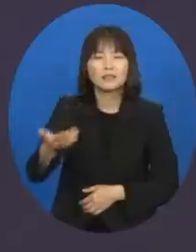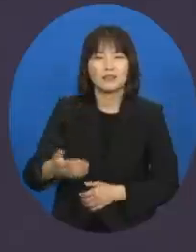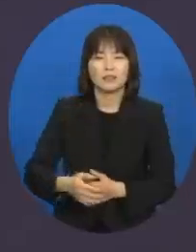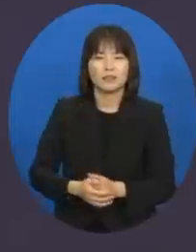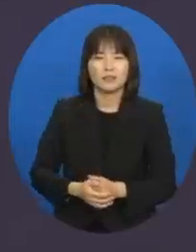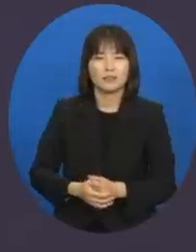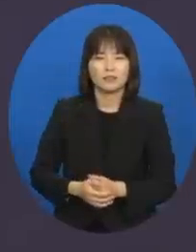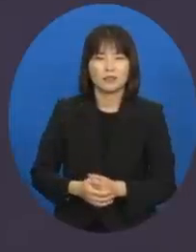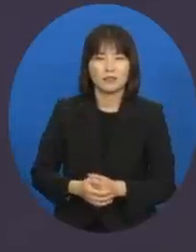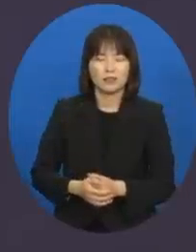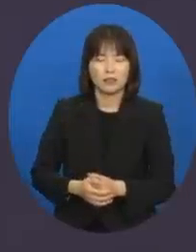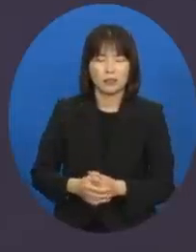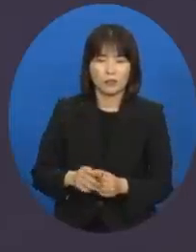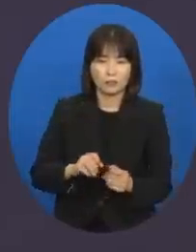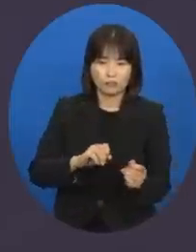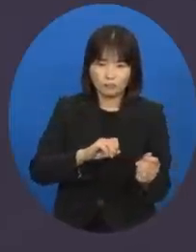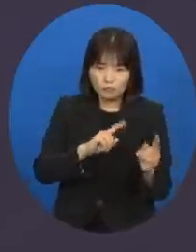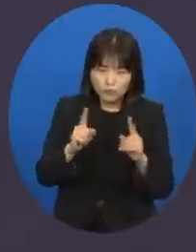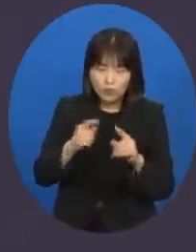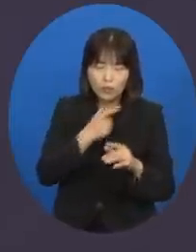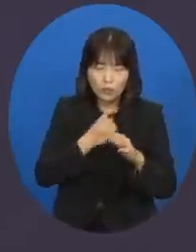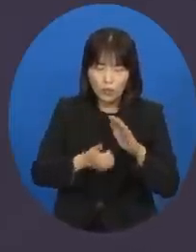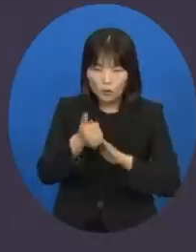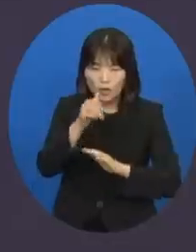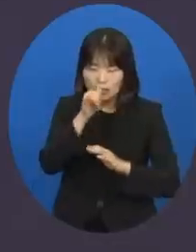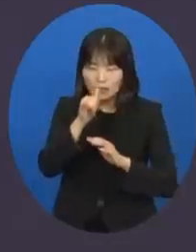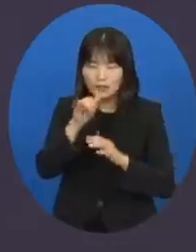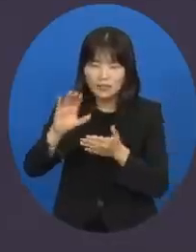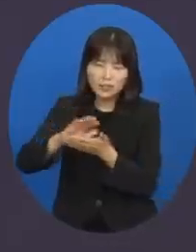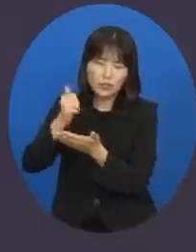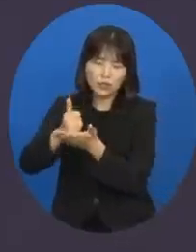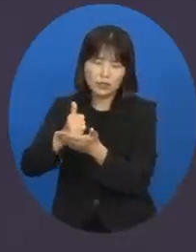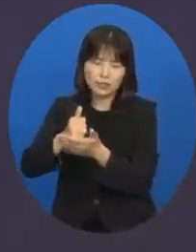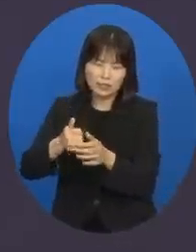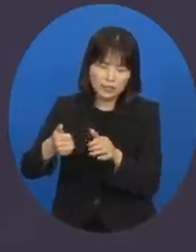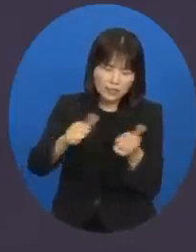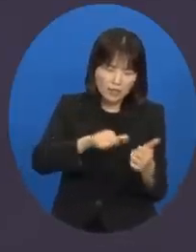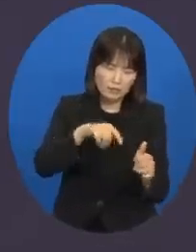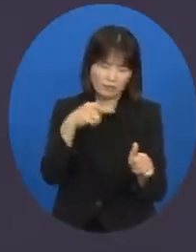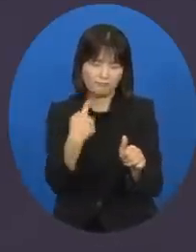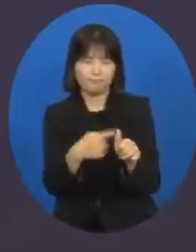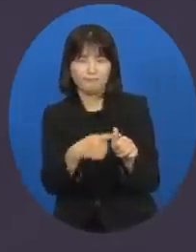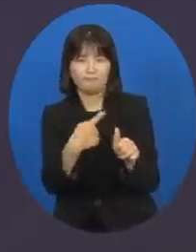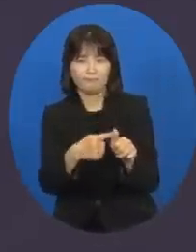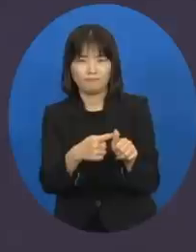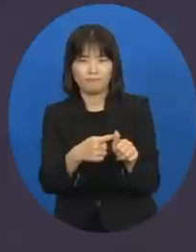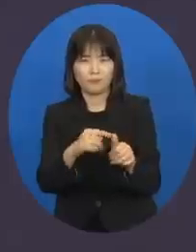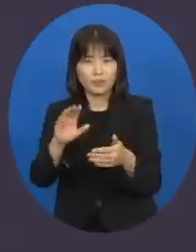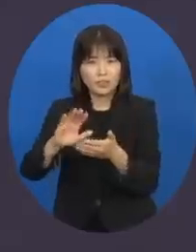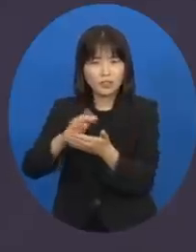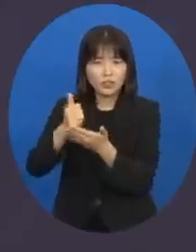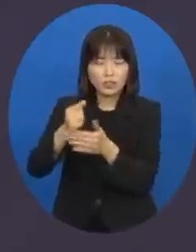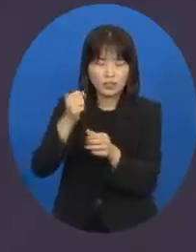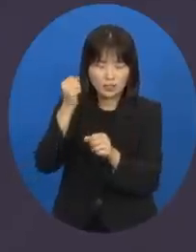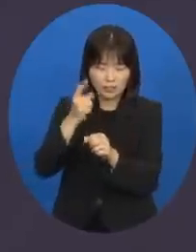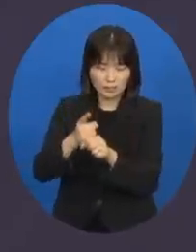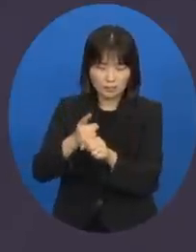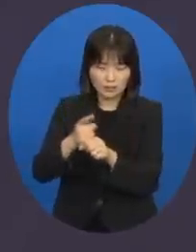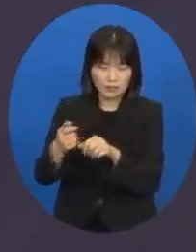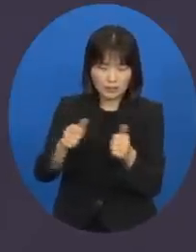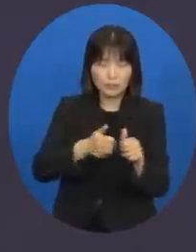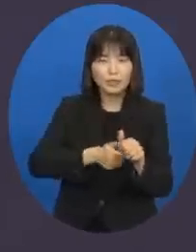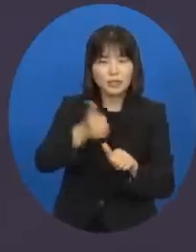있는 사도 바울이, 우리 그리스도인들이 사망을 이제 조롱을 하는 거예요. 주님께서 이미 사망을 이기시고 부활하셨기